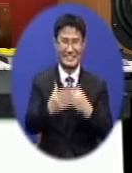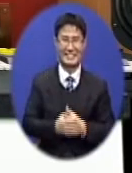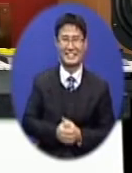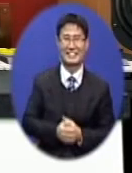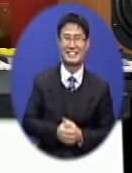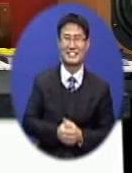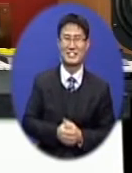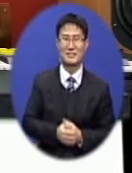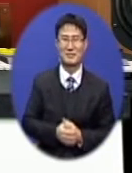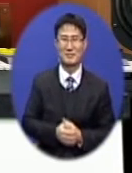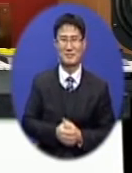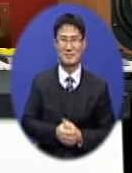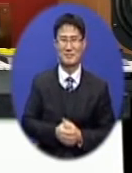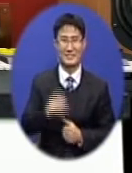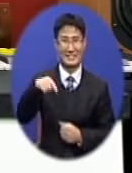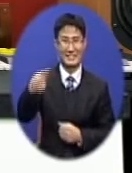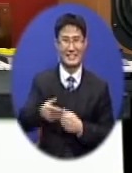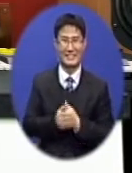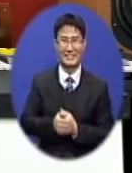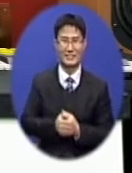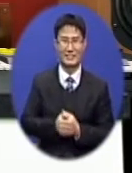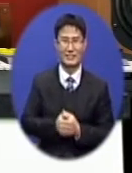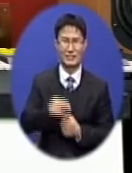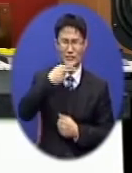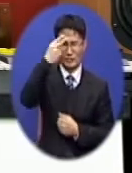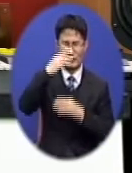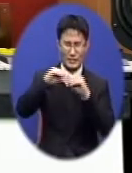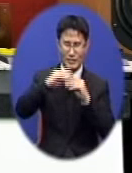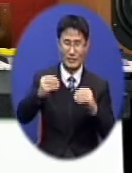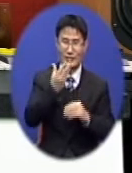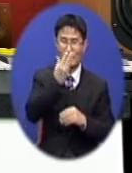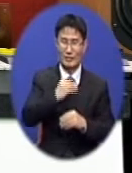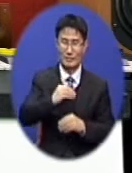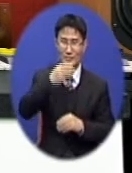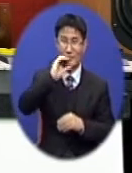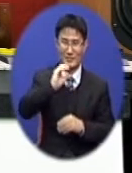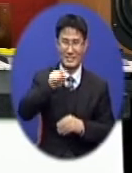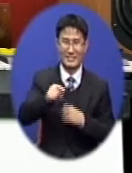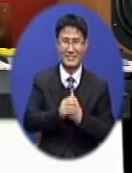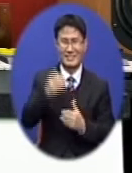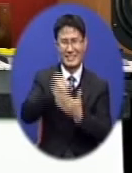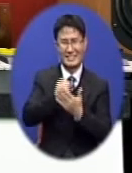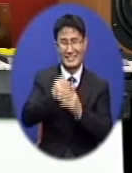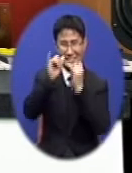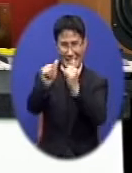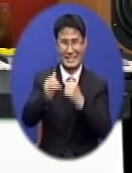축하드립니다. 예. 이어서 숙취 해소 음료를 받으실 오늘의